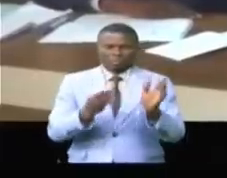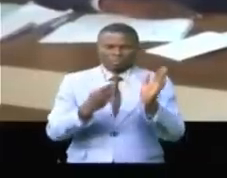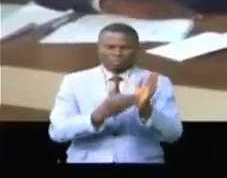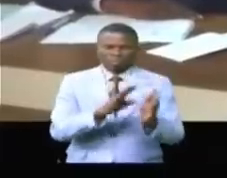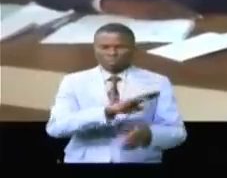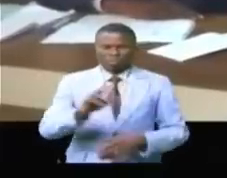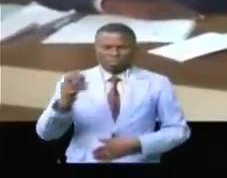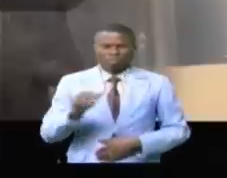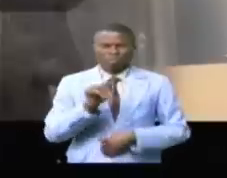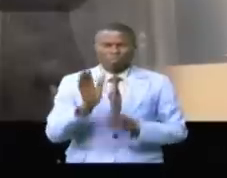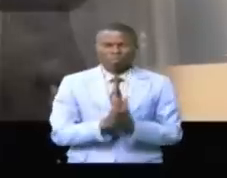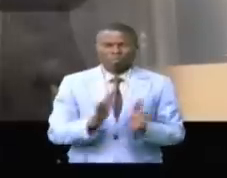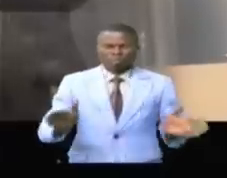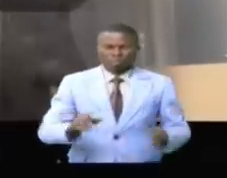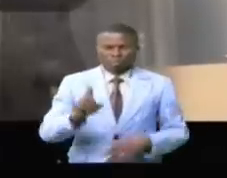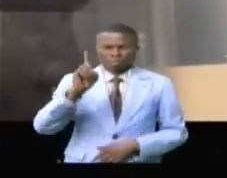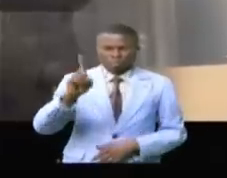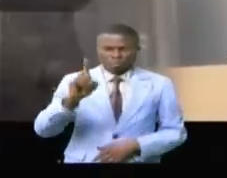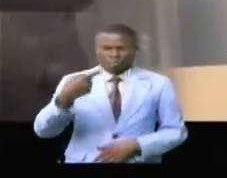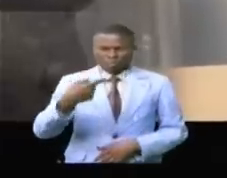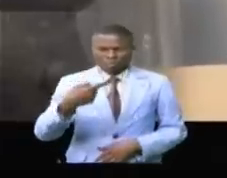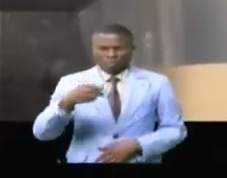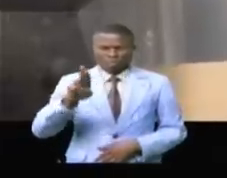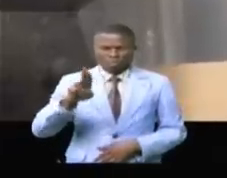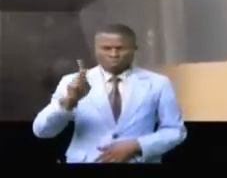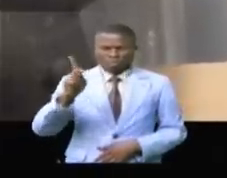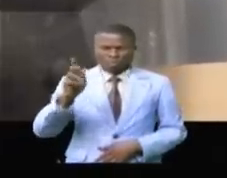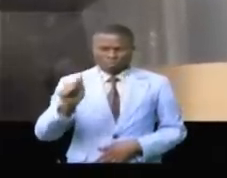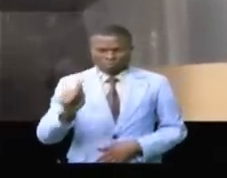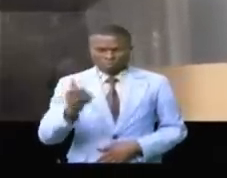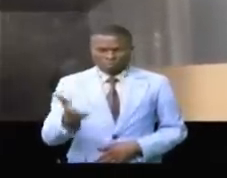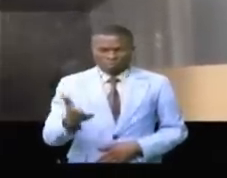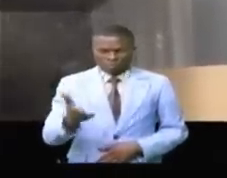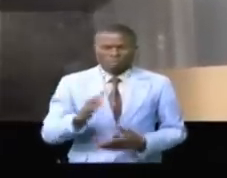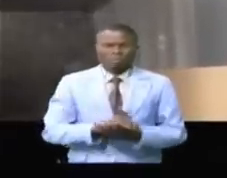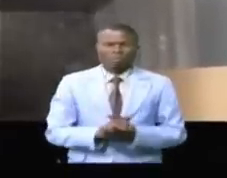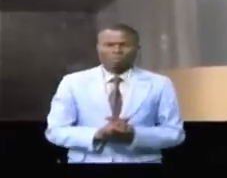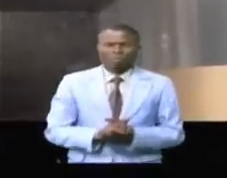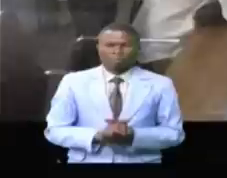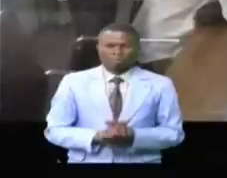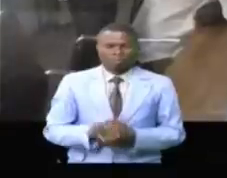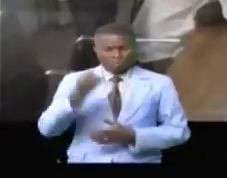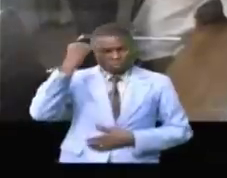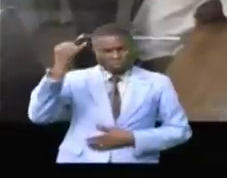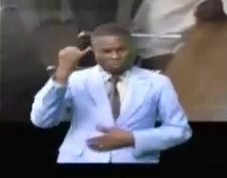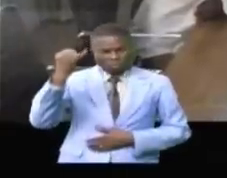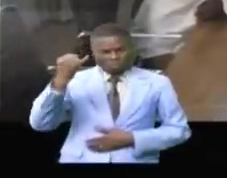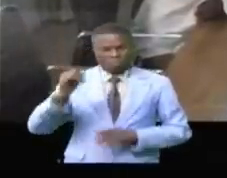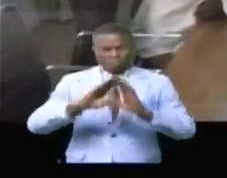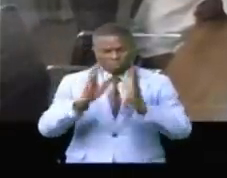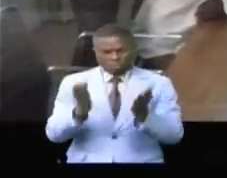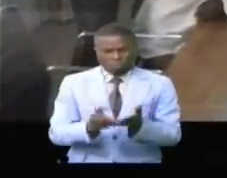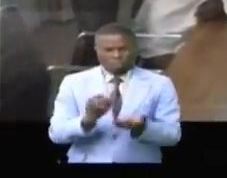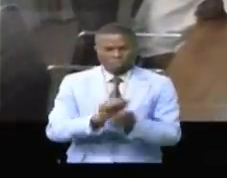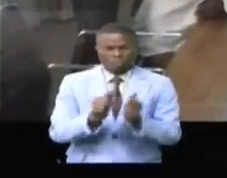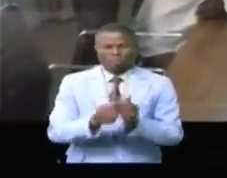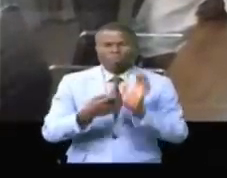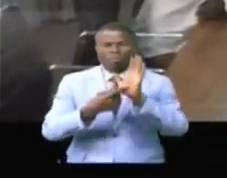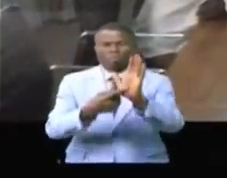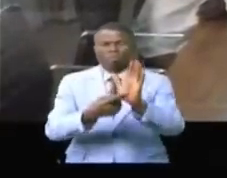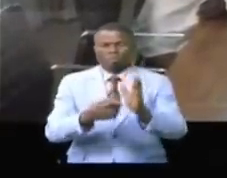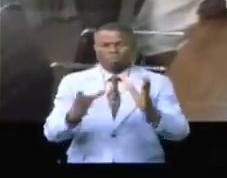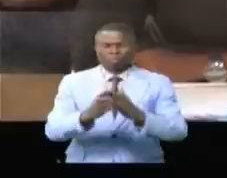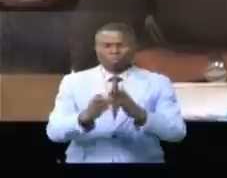par le directeur général de la DGRK, Edim Fumompoko Mosimpo, à l'intention des assujettis représentés par